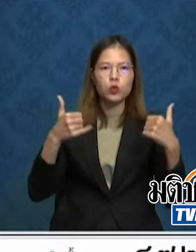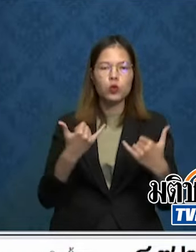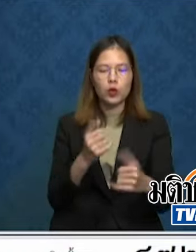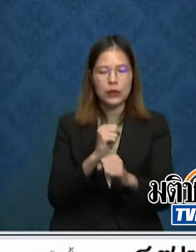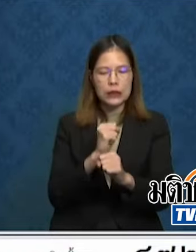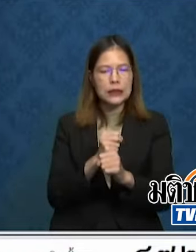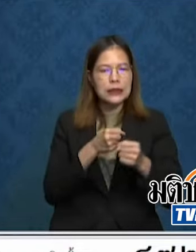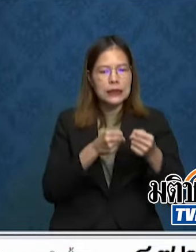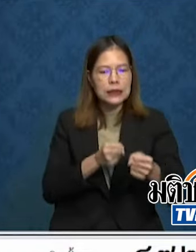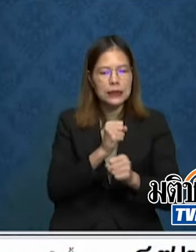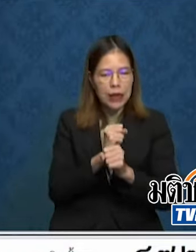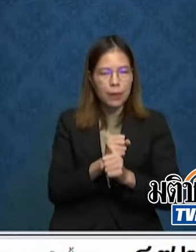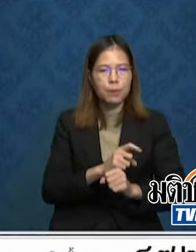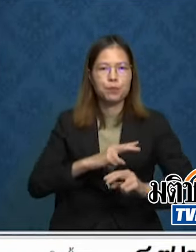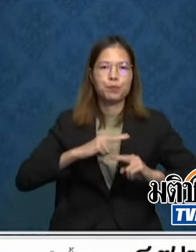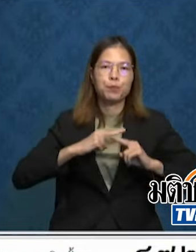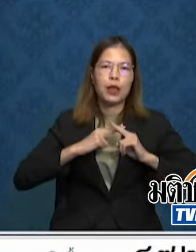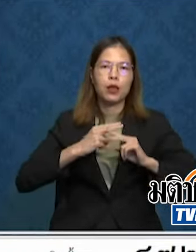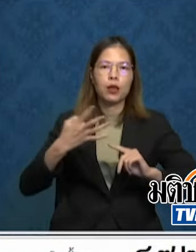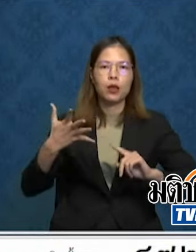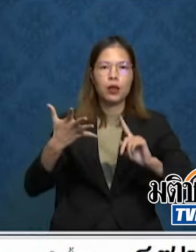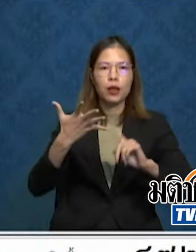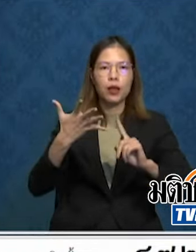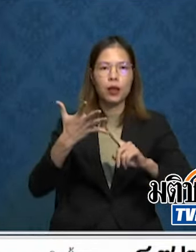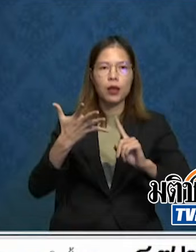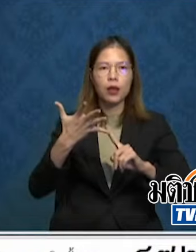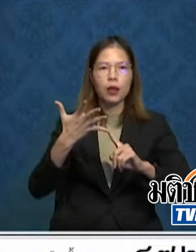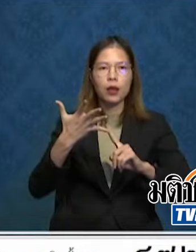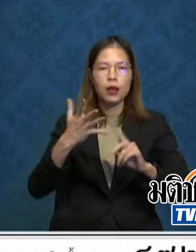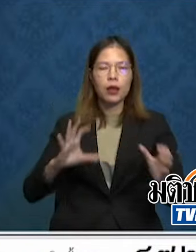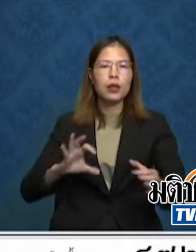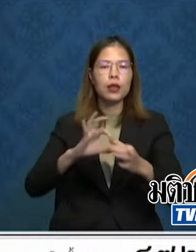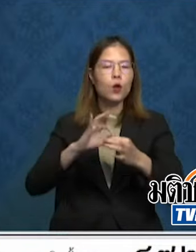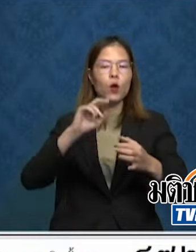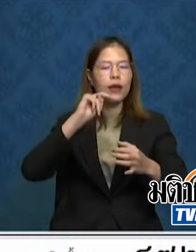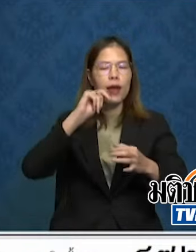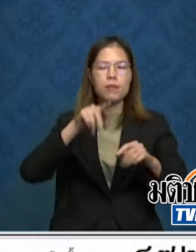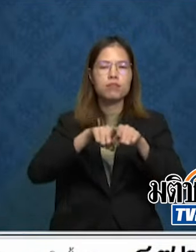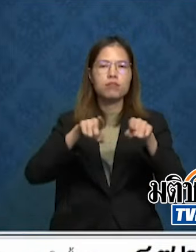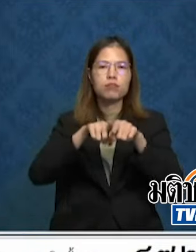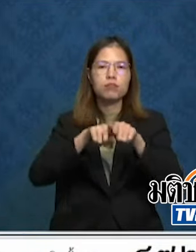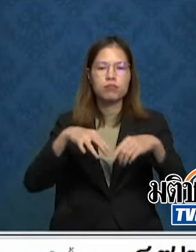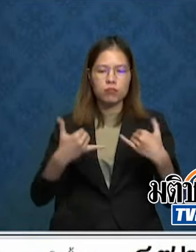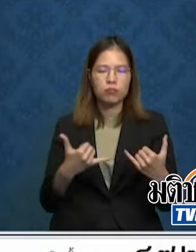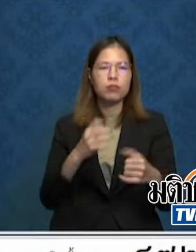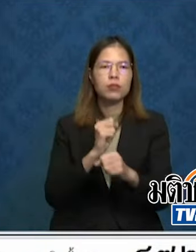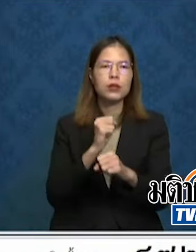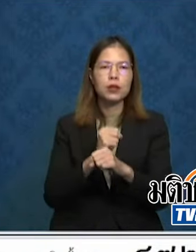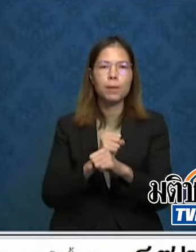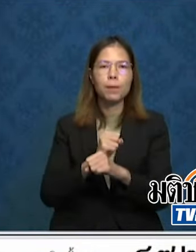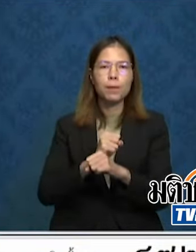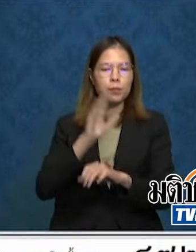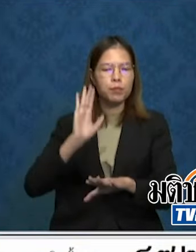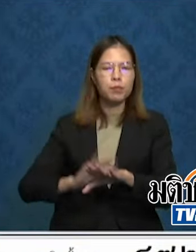ำเองแล้วนะครับและเรื่องสุดท้ายครับเรื่องที่5นะครับเวลาพอดีนะครับก็คือเรื่องเกี่ยวกับน้ำเหมือนกันครับตอนนี้คือเราต้องการทำแบบ proactive